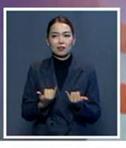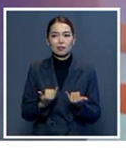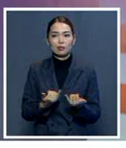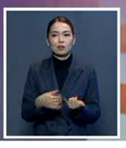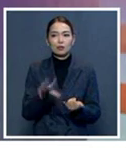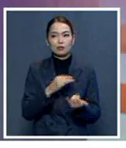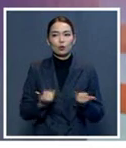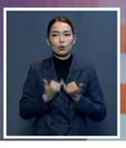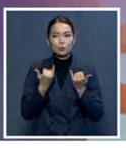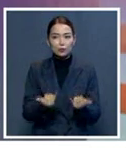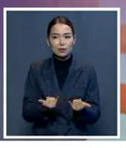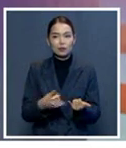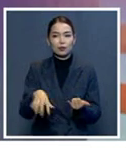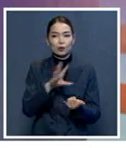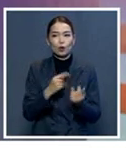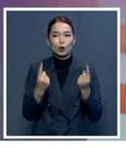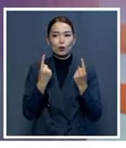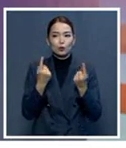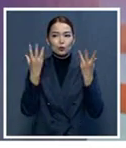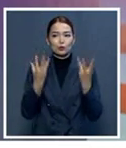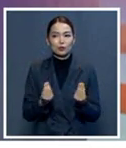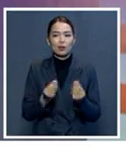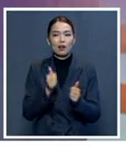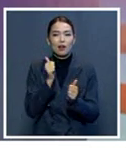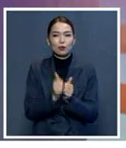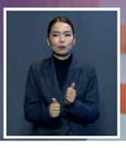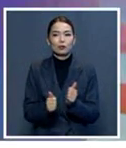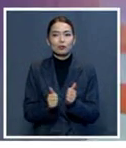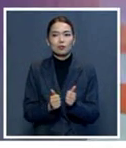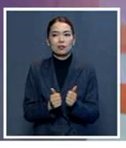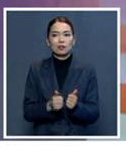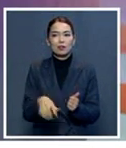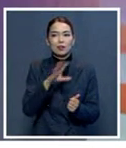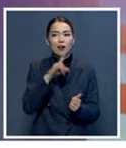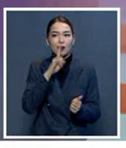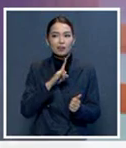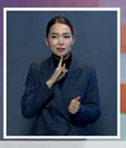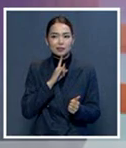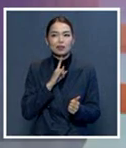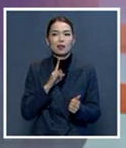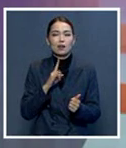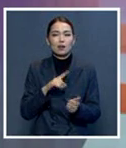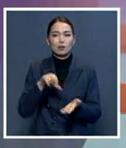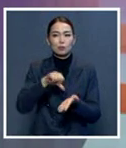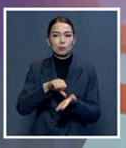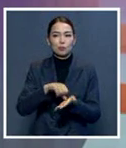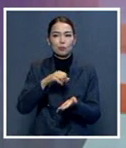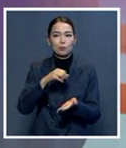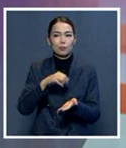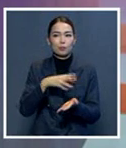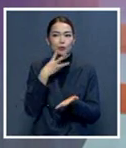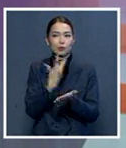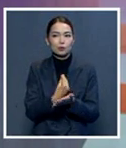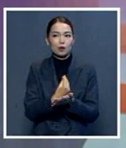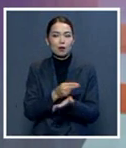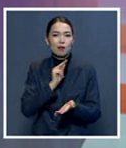Соның құрметіне әрі мына ұлыстың ұлы күнін қарсаңында осы қазақ журналистерінің басын қосып осындай